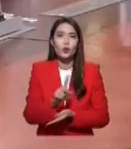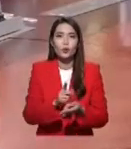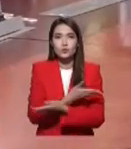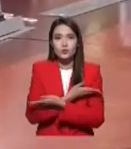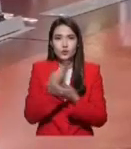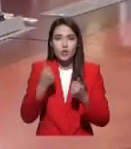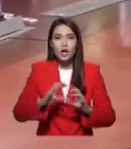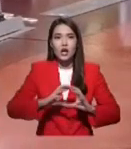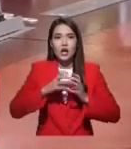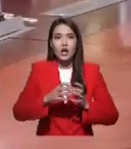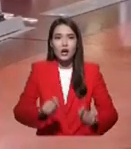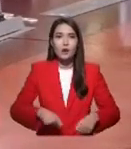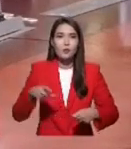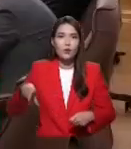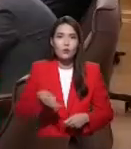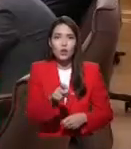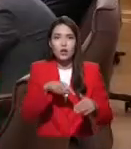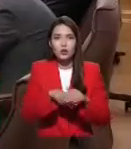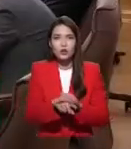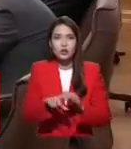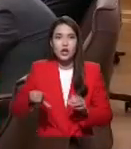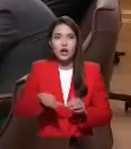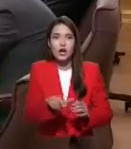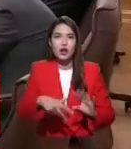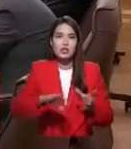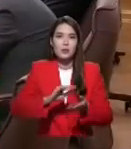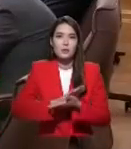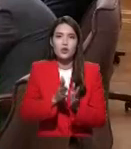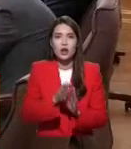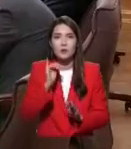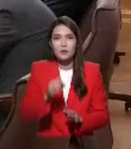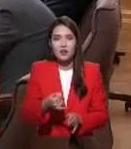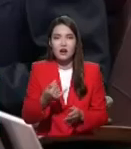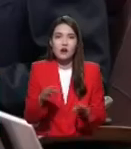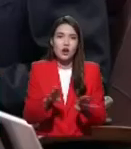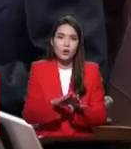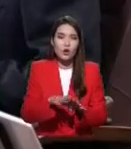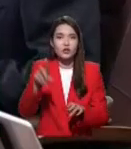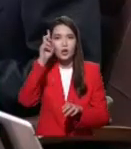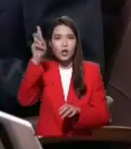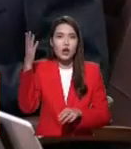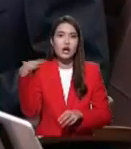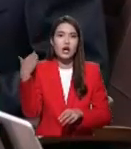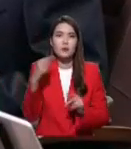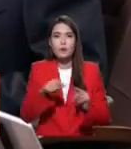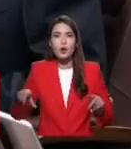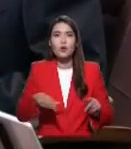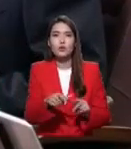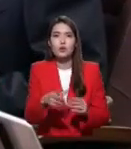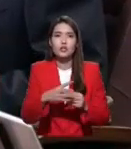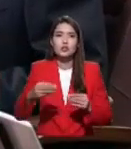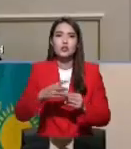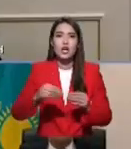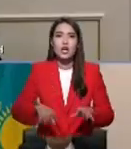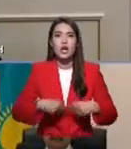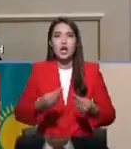деді. Халықаралық жолдар мен ішкі маршруттардың бәрінде жағдай осындай екенін айтты. Үкімет басшысы бұған жол бойынан жер учаскесін